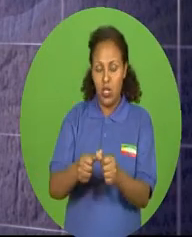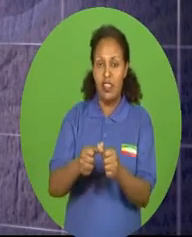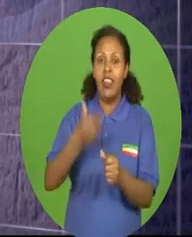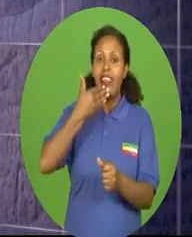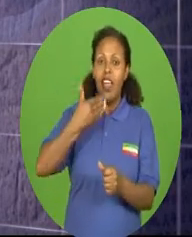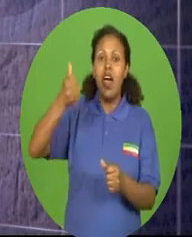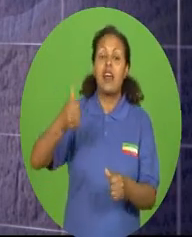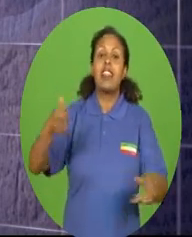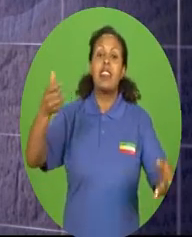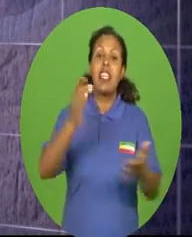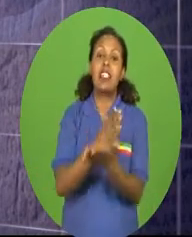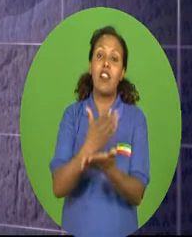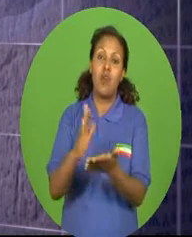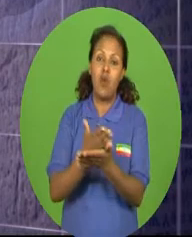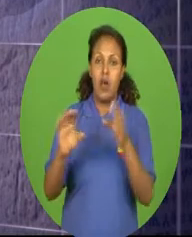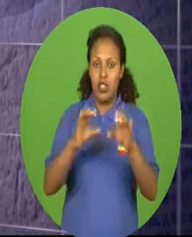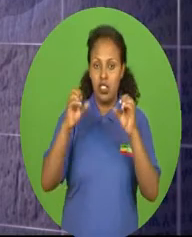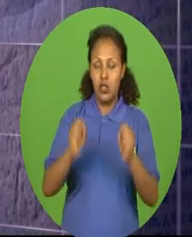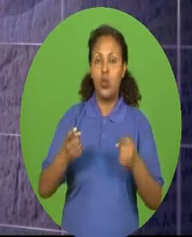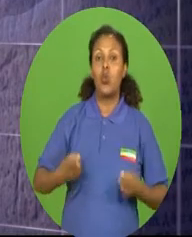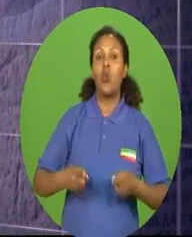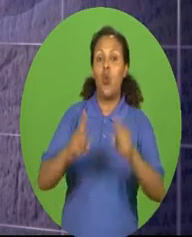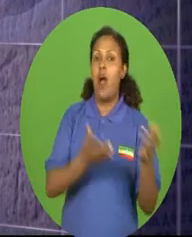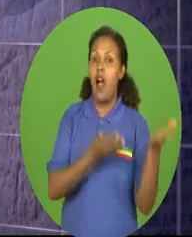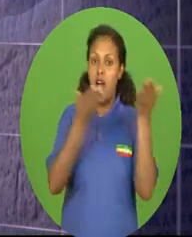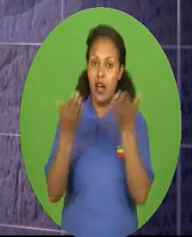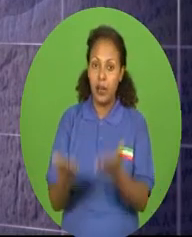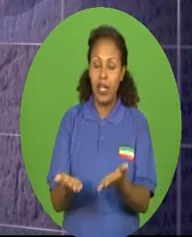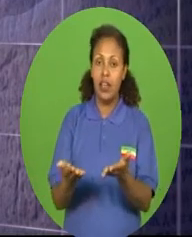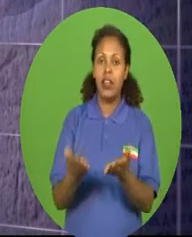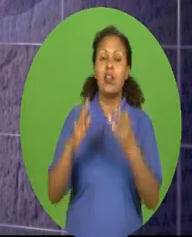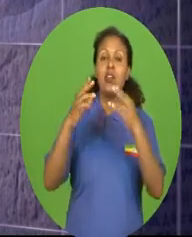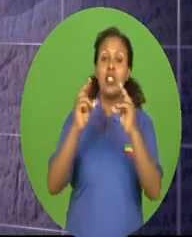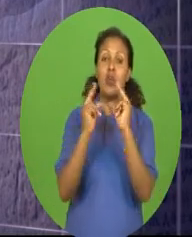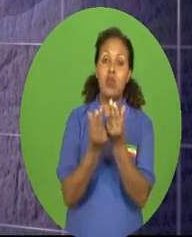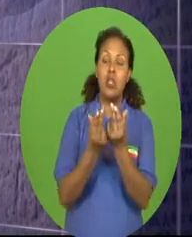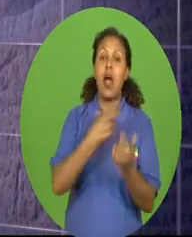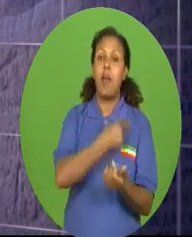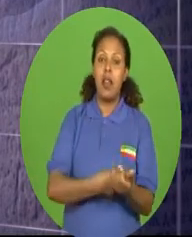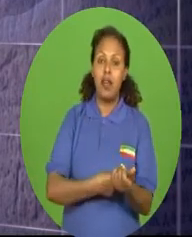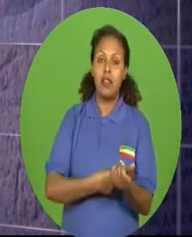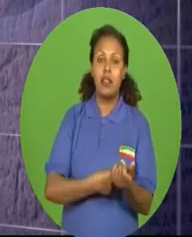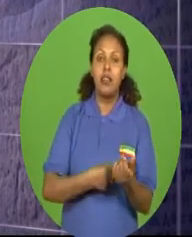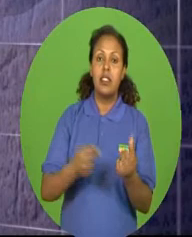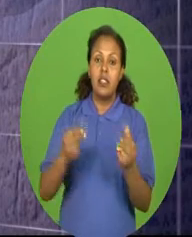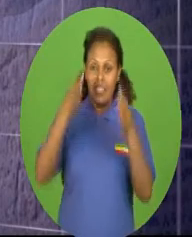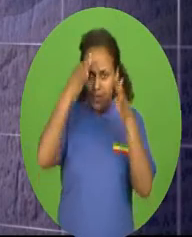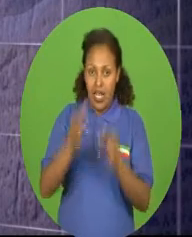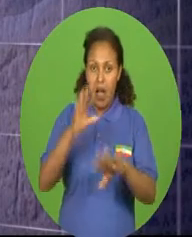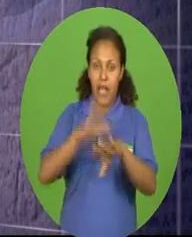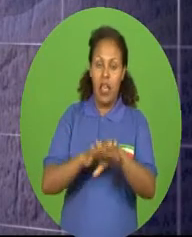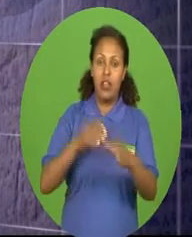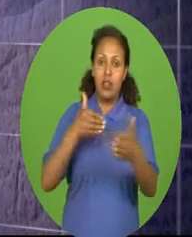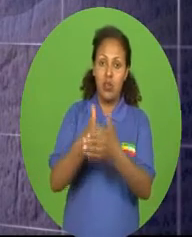በማውሳት የላቀ ተሳትፎ ማሳየት እንዲችሉ ጥቆማ አቀርበን የቡድን አባላት ድምዳሜ